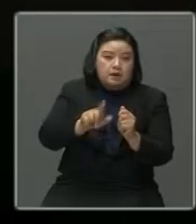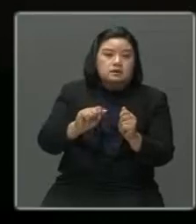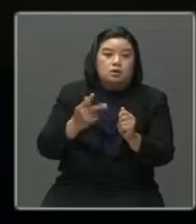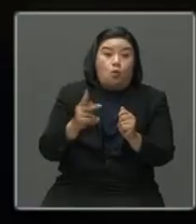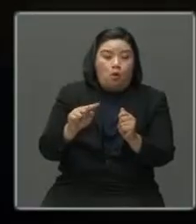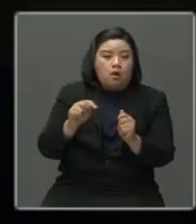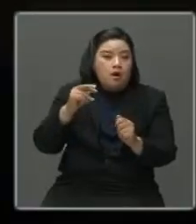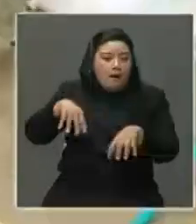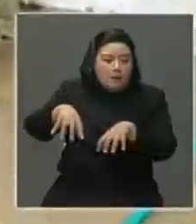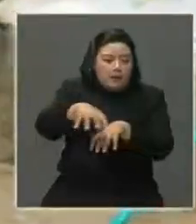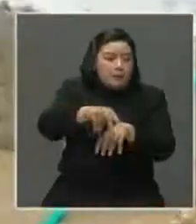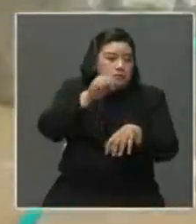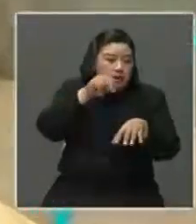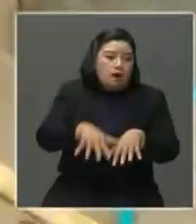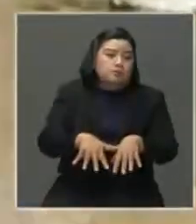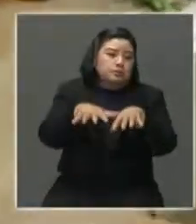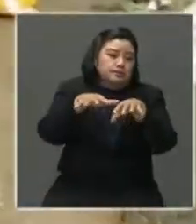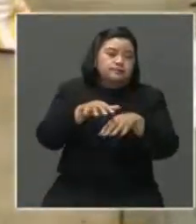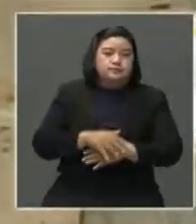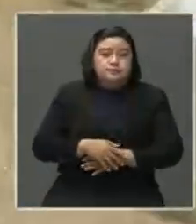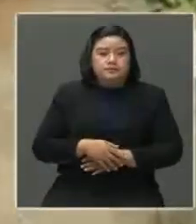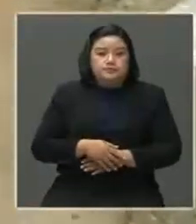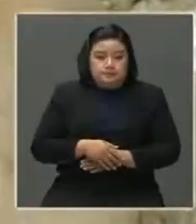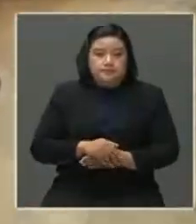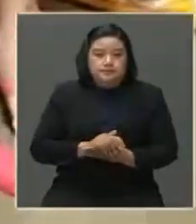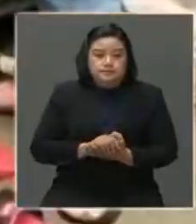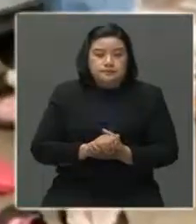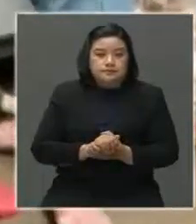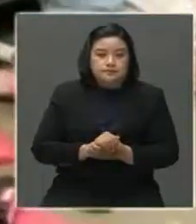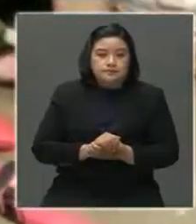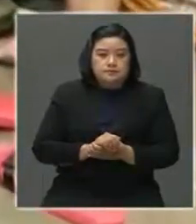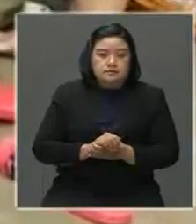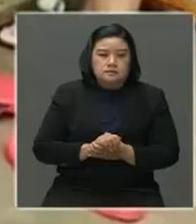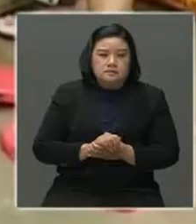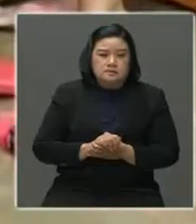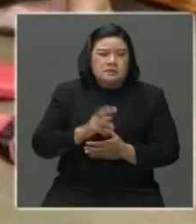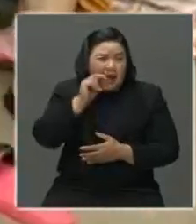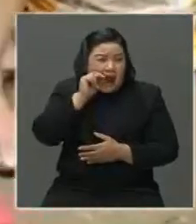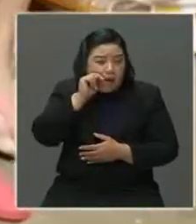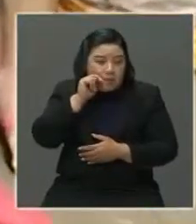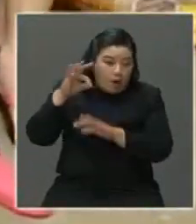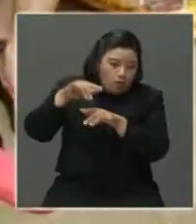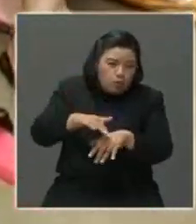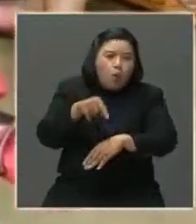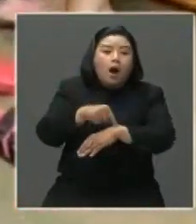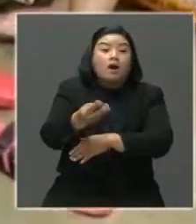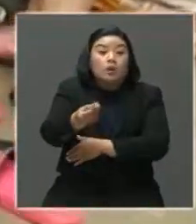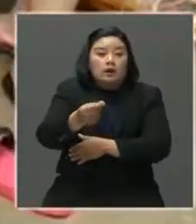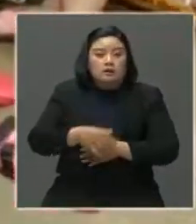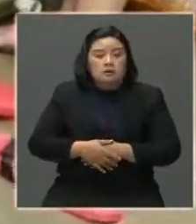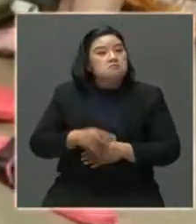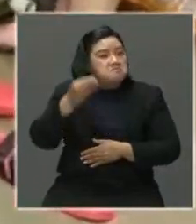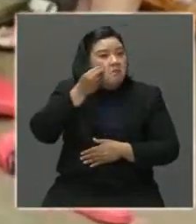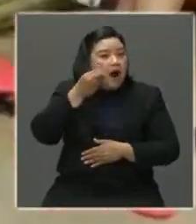เรือนค่ะ น้ำมาเมื่อตอนกี่โมง ตีหนึ่งมั้ง ตีหนึ่งแล้วเข้าทางไหนได้น้ำอ่ะเข้าหน้าบ้านเนี่ยนะ